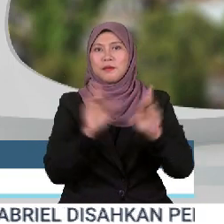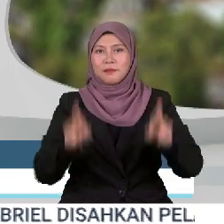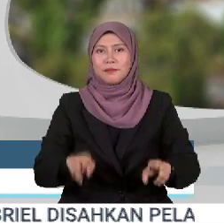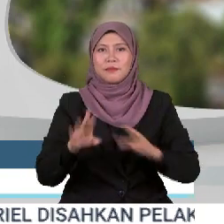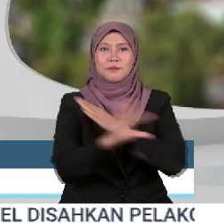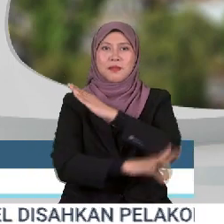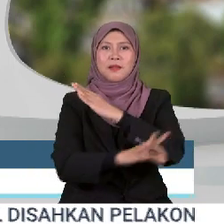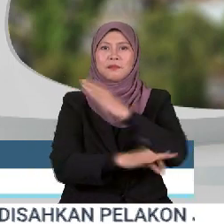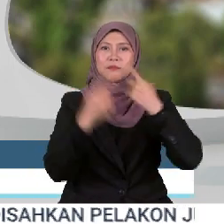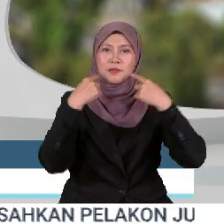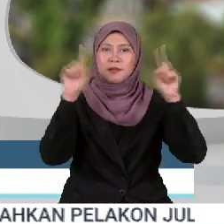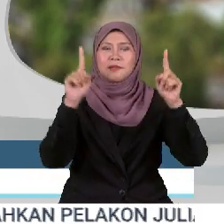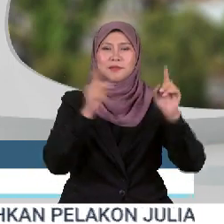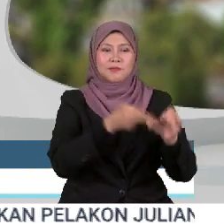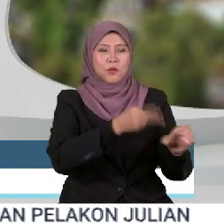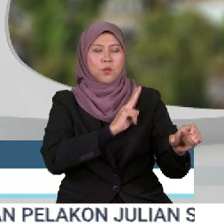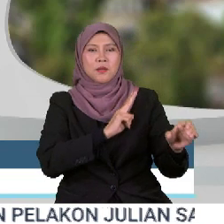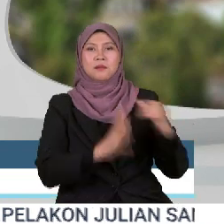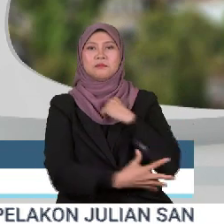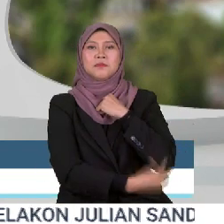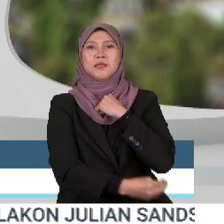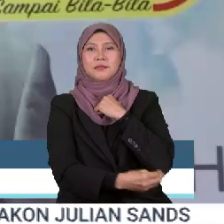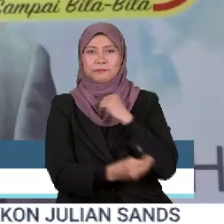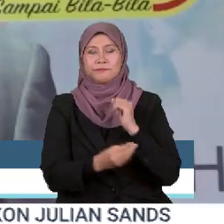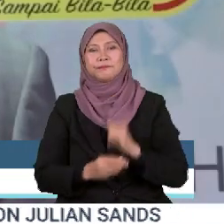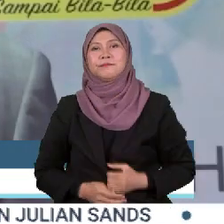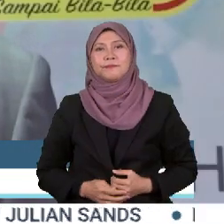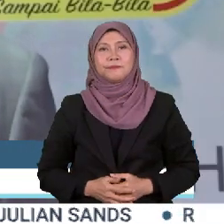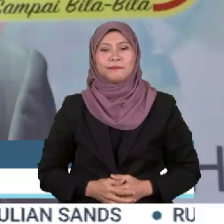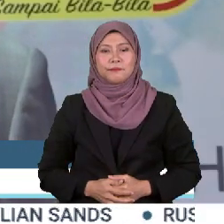di negeri ini berjaya keluar dari kepompong kemiskinan